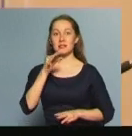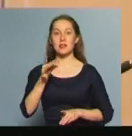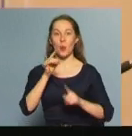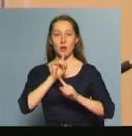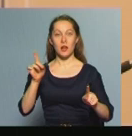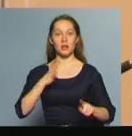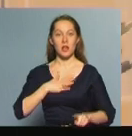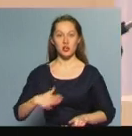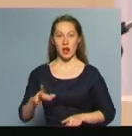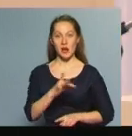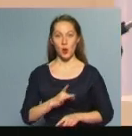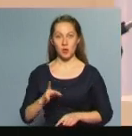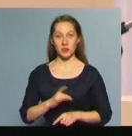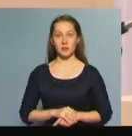региона.